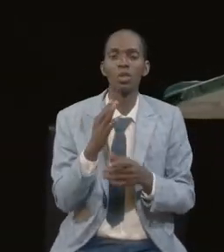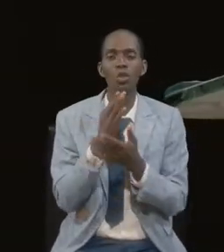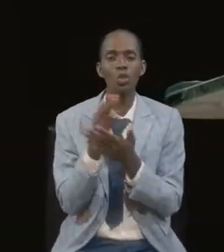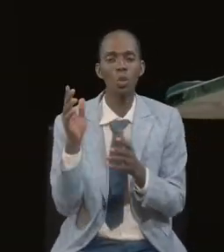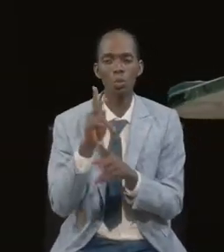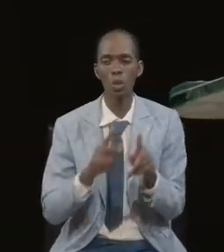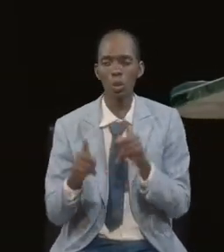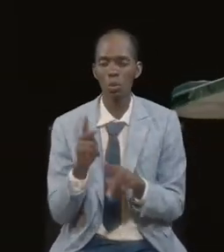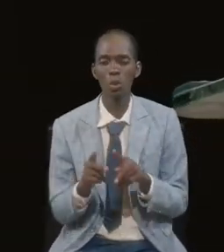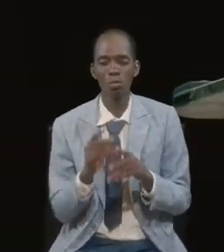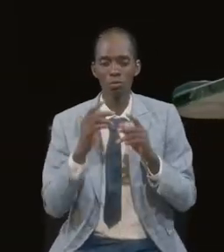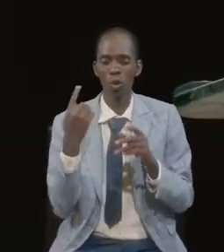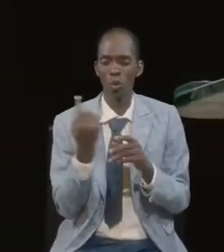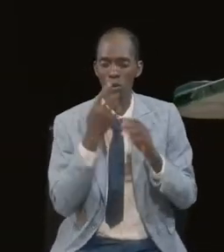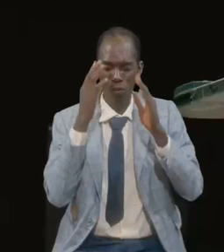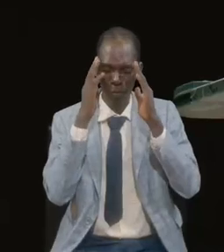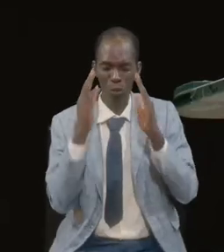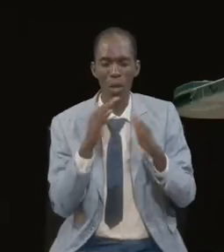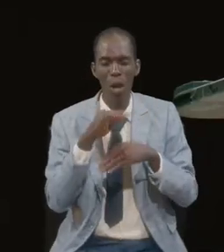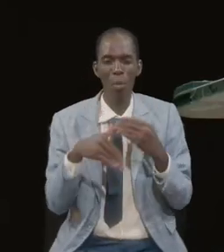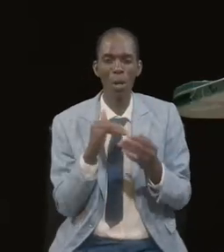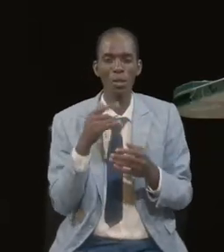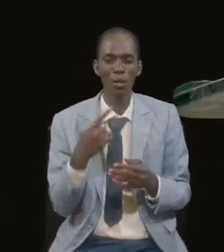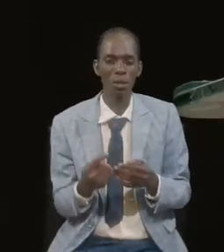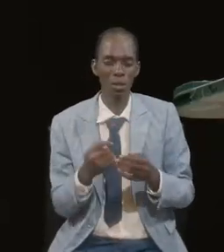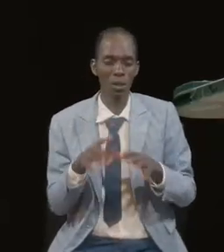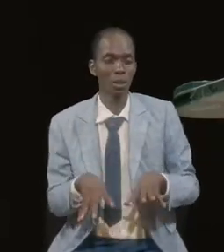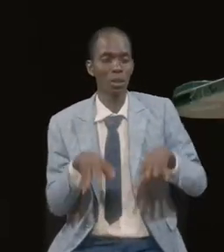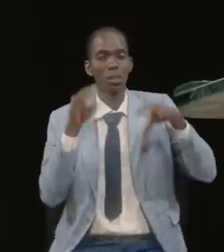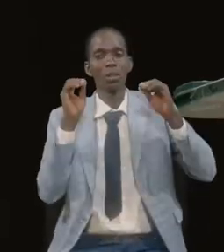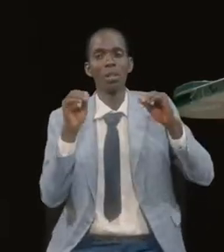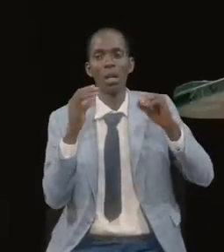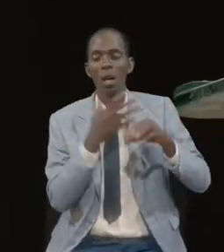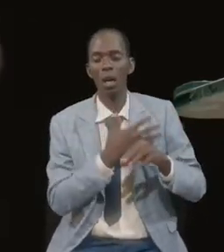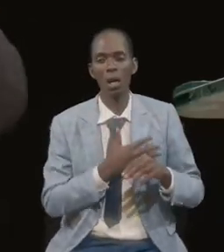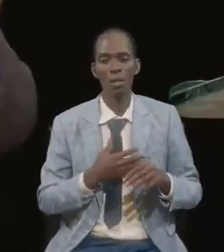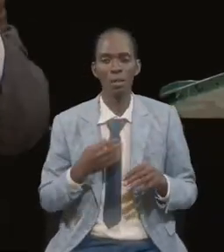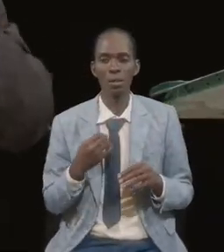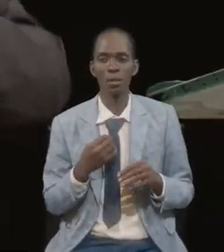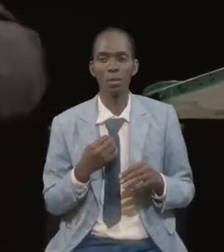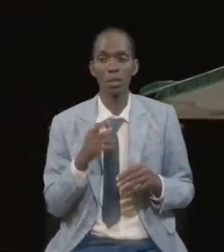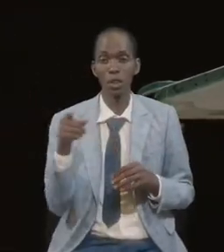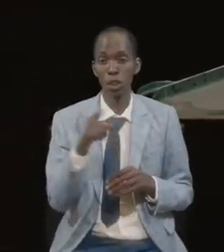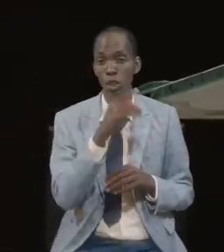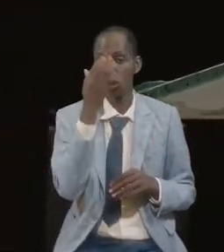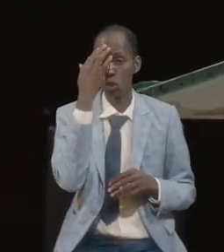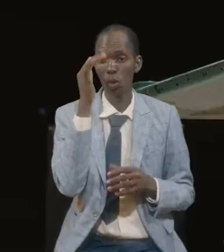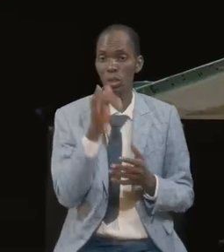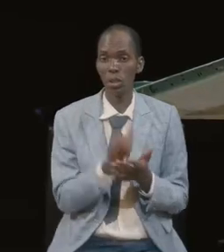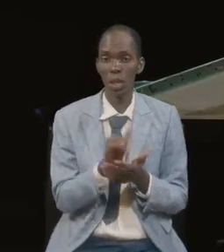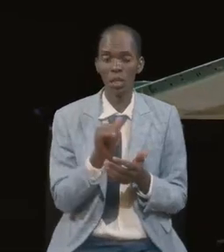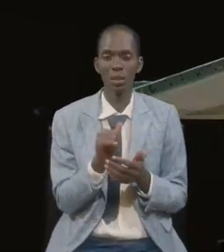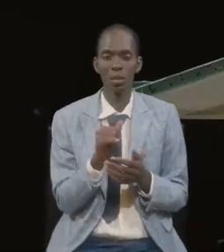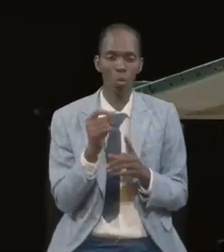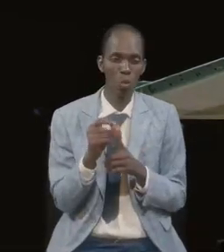peut avoir lieu à tout moment. Ils disent que donne-moi encore, ils disent que à tout moment. Et alors, ils connaissent cela en tête, dans la tête,